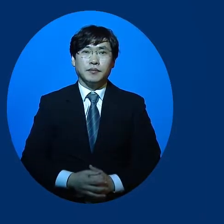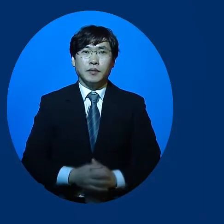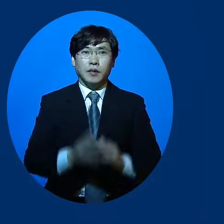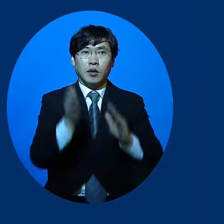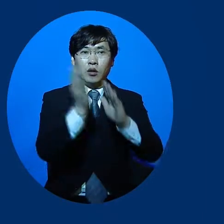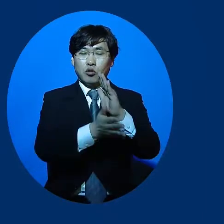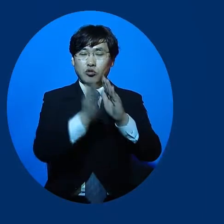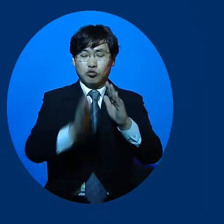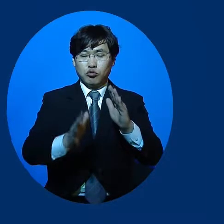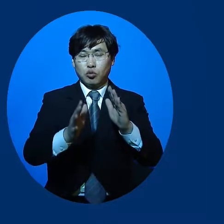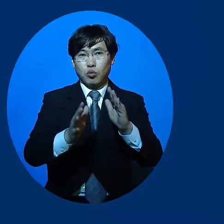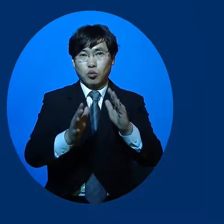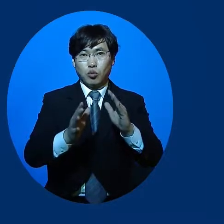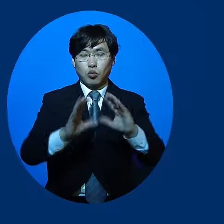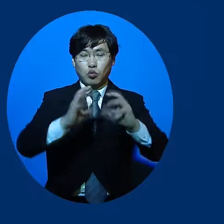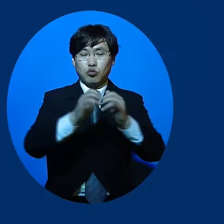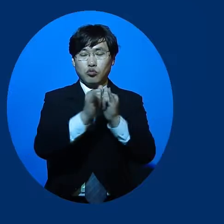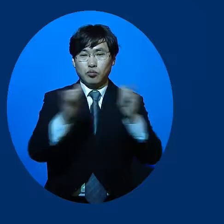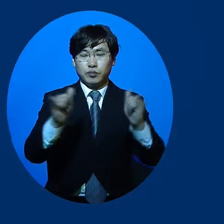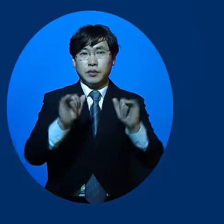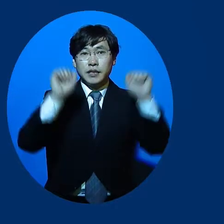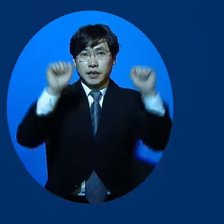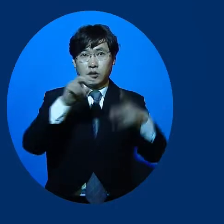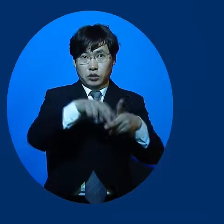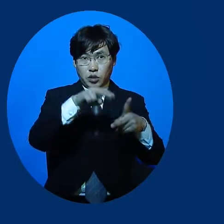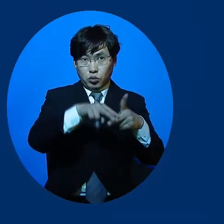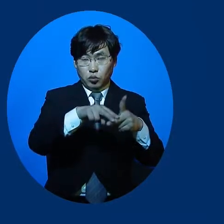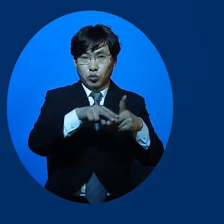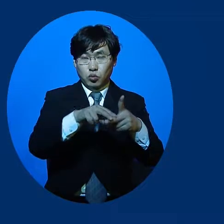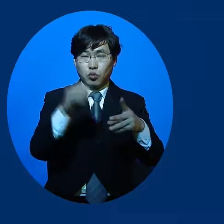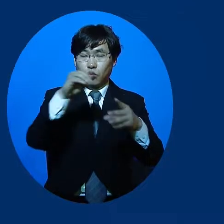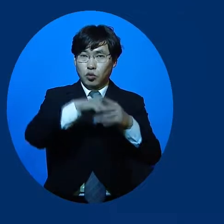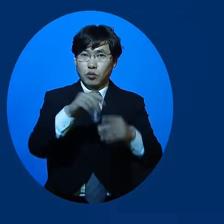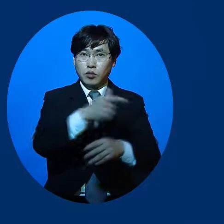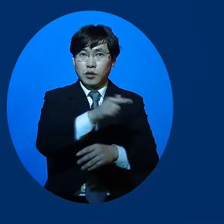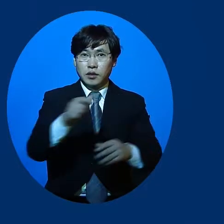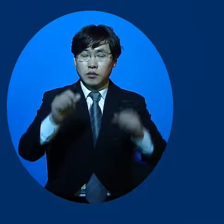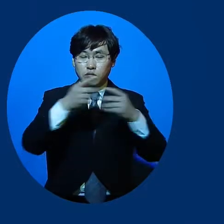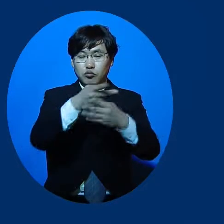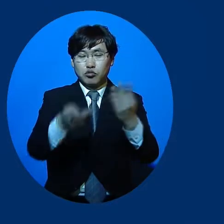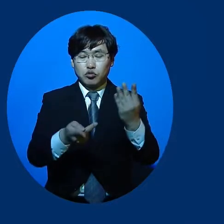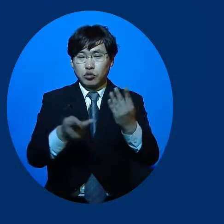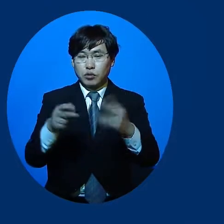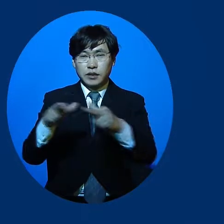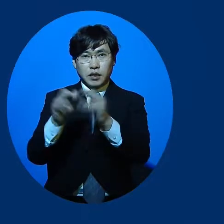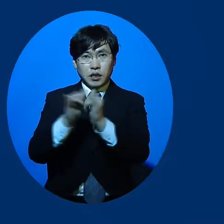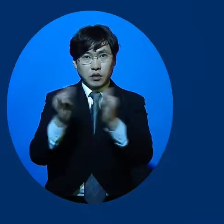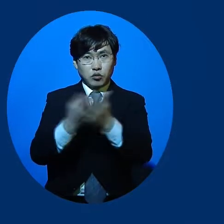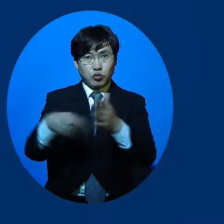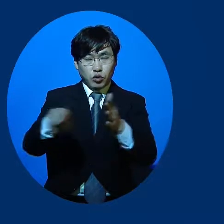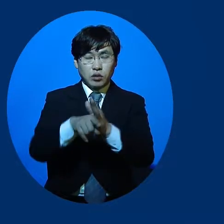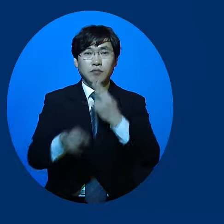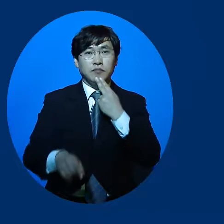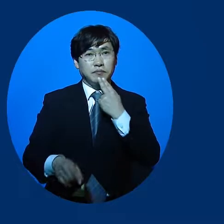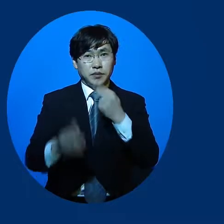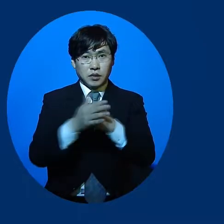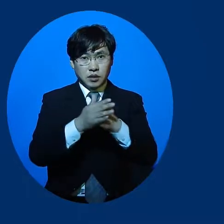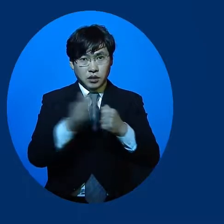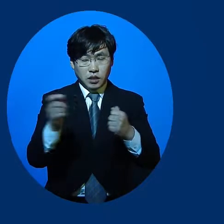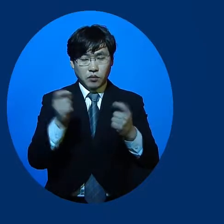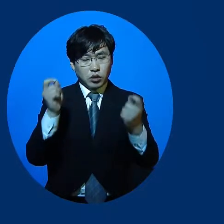국민체육센터를 포함한 공공체육시설의 장애인 체육 프로그램이 부족하여 장애인들의